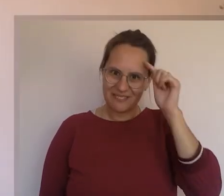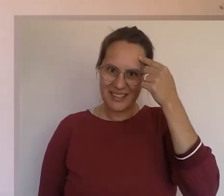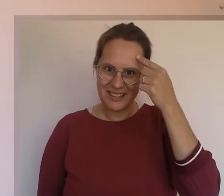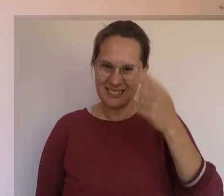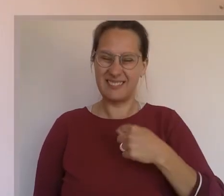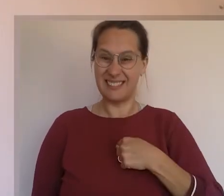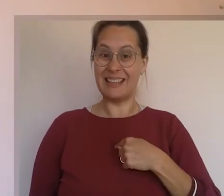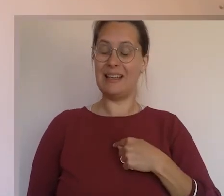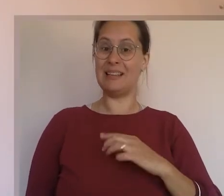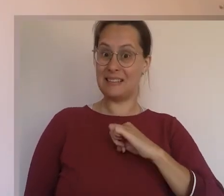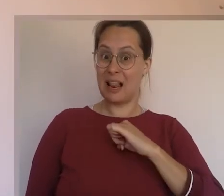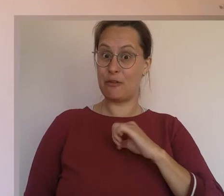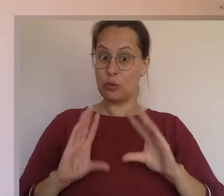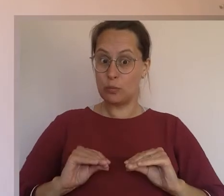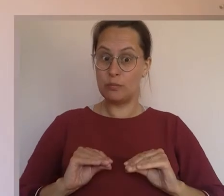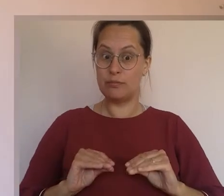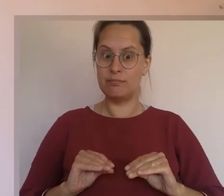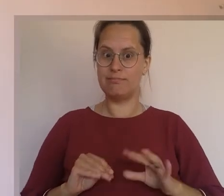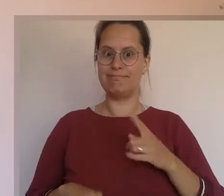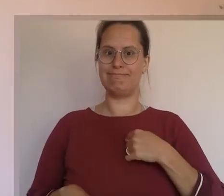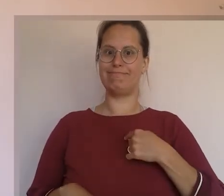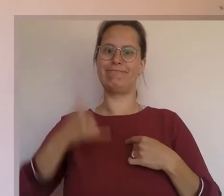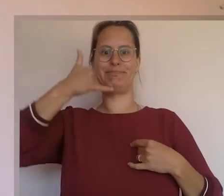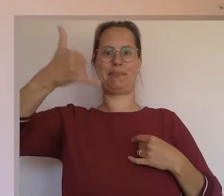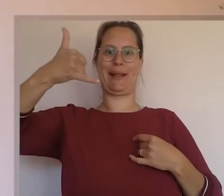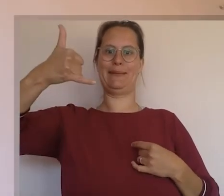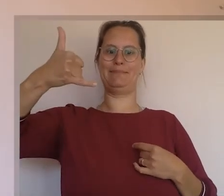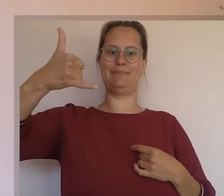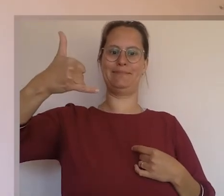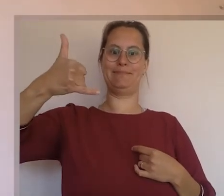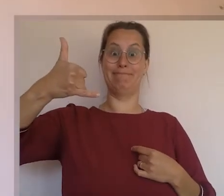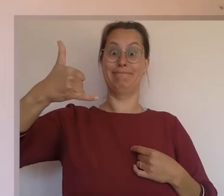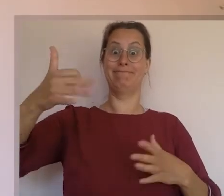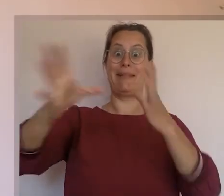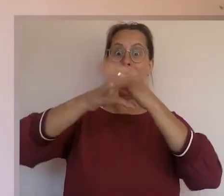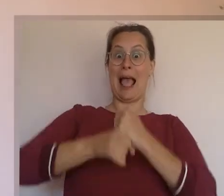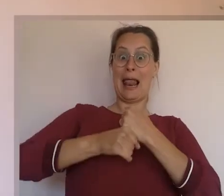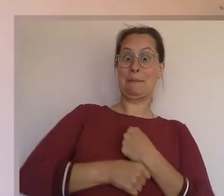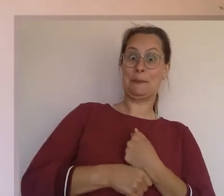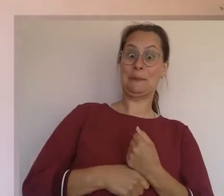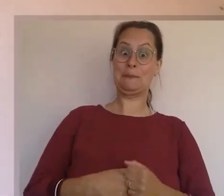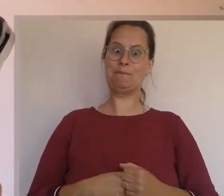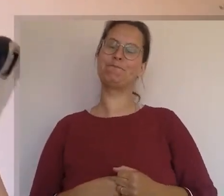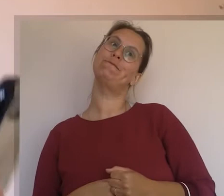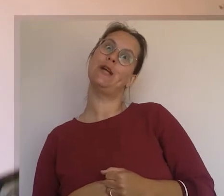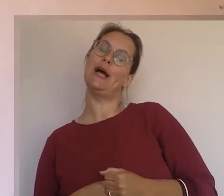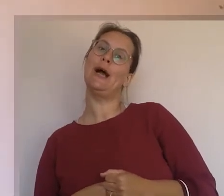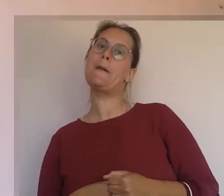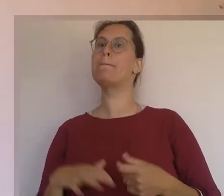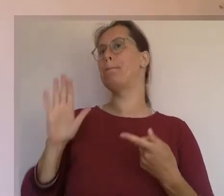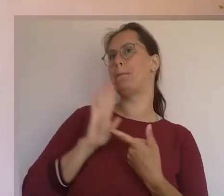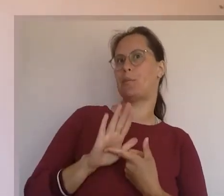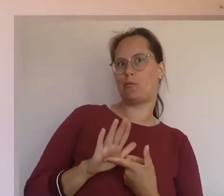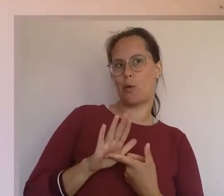En weet je wat ik het liefst doe? Ik bel gewoon iemand op. Dat helpt.